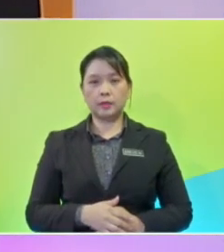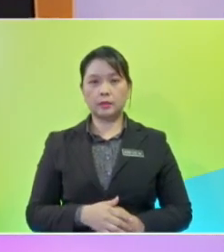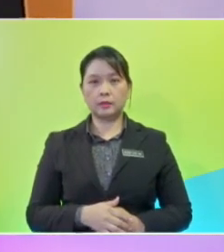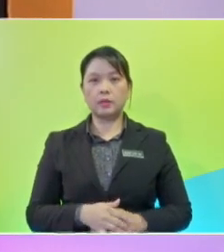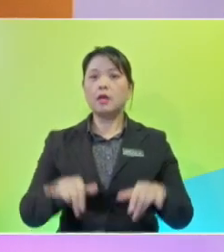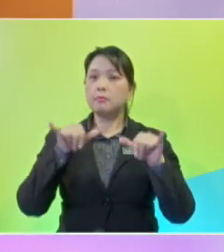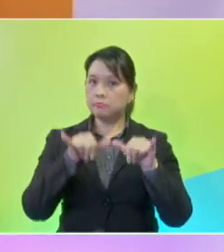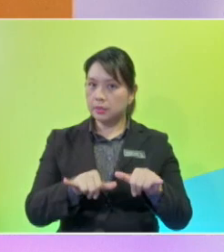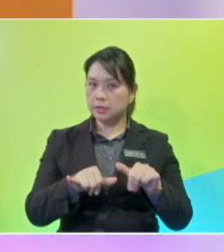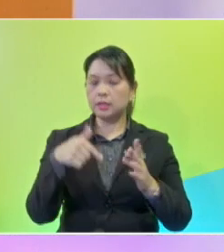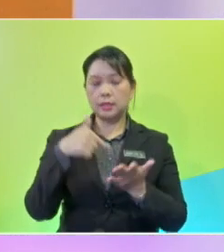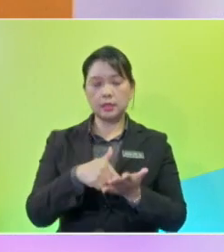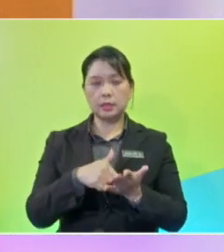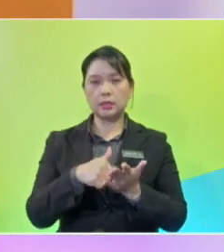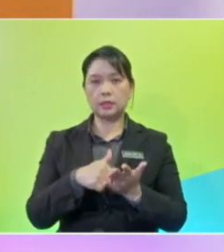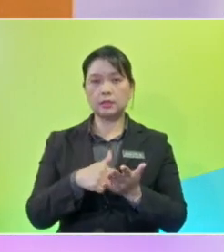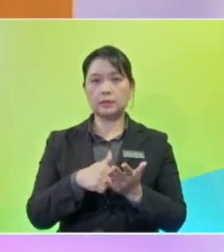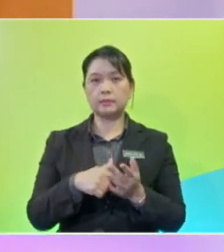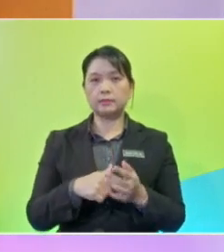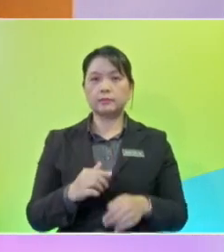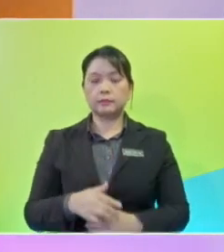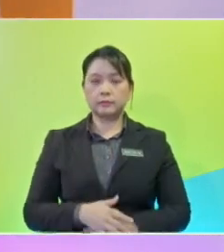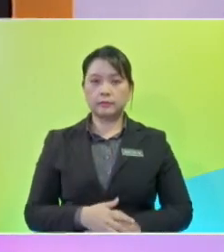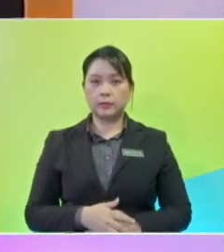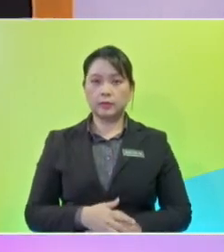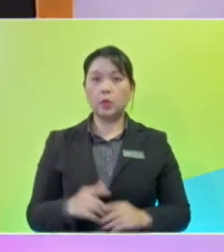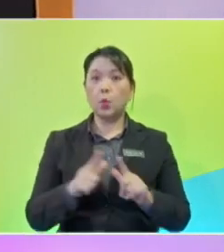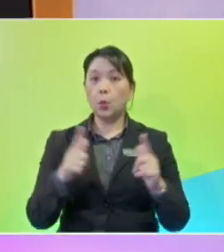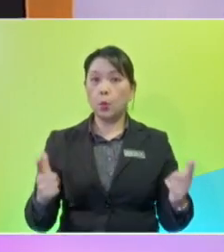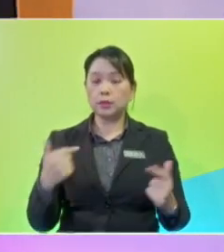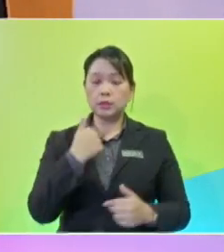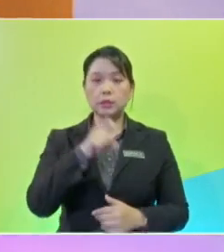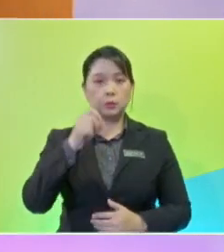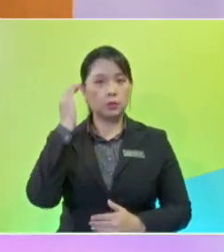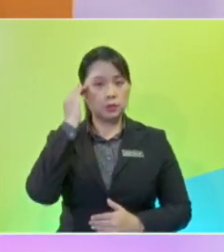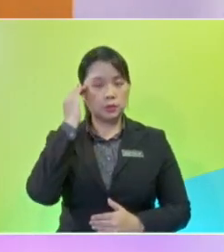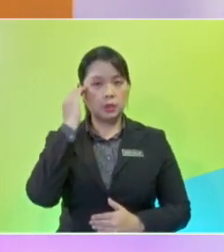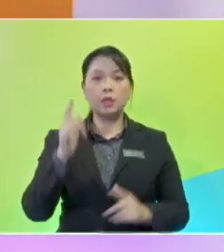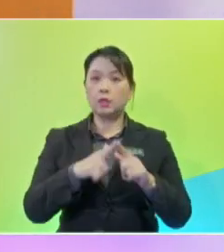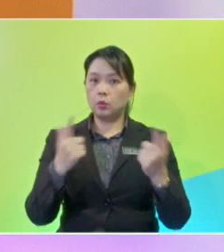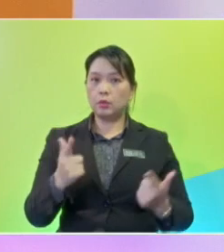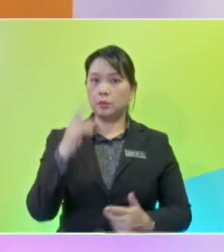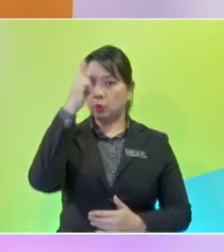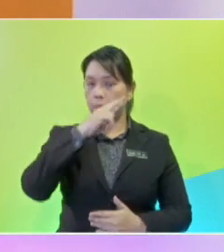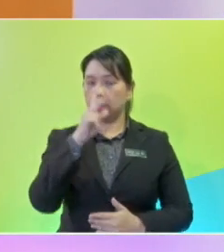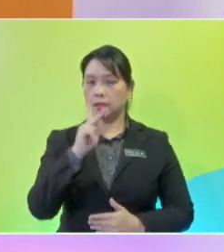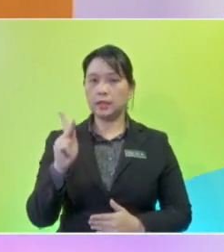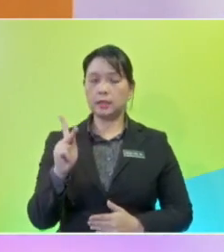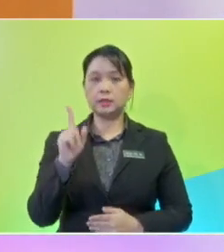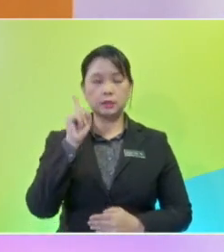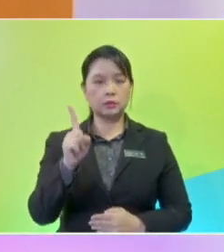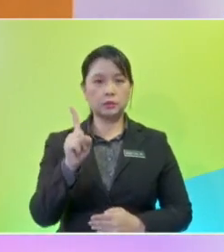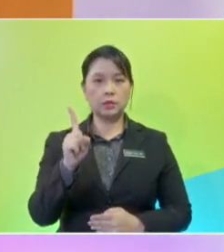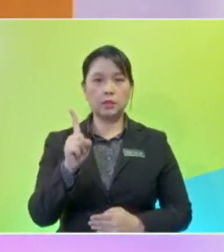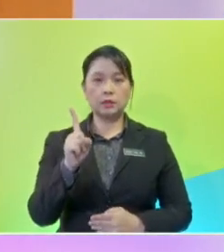masih lagi pengamiran kiri mana kita cukup bunga merah Deli luas kita perlu tahu bahwa luas merupakan satu